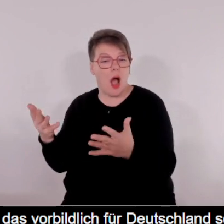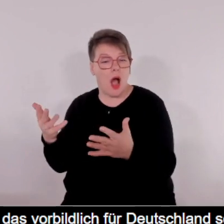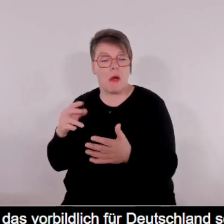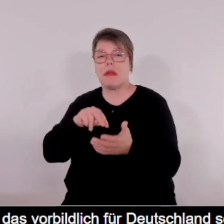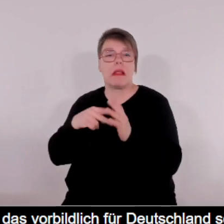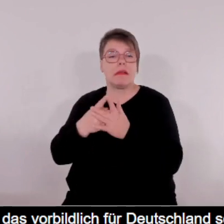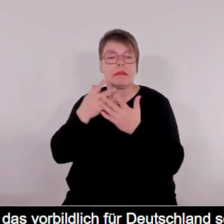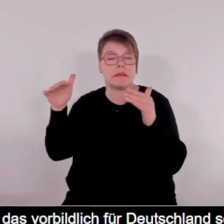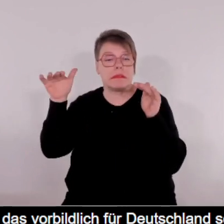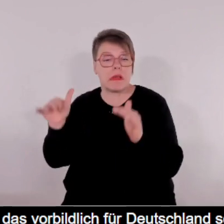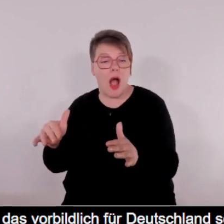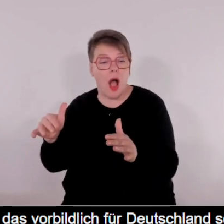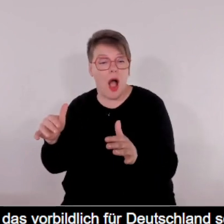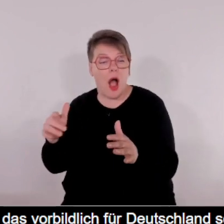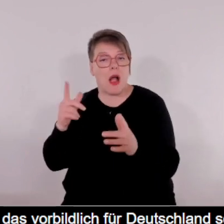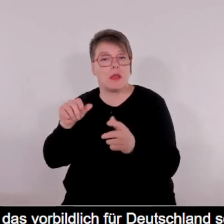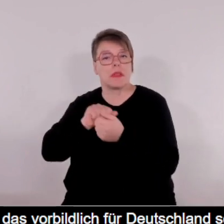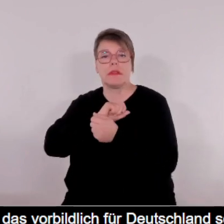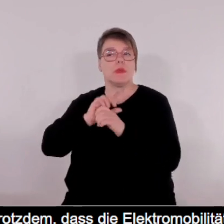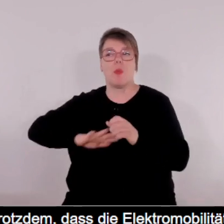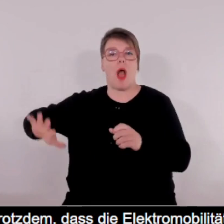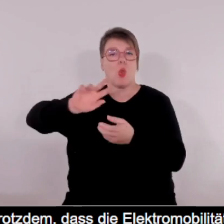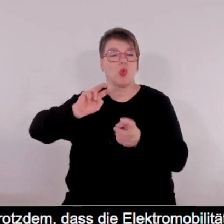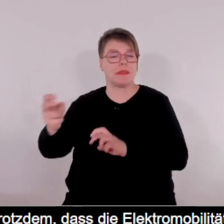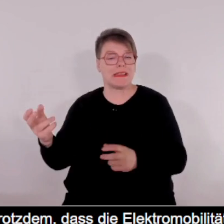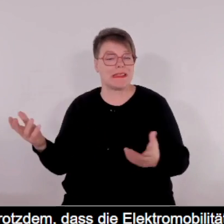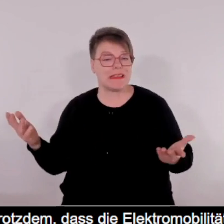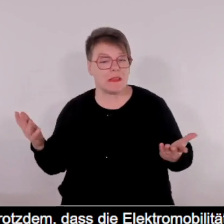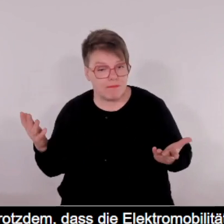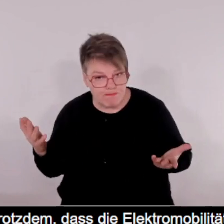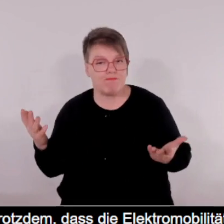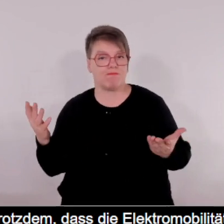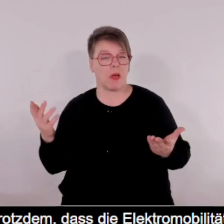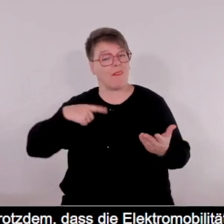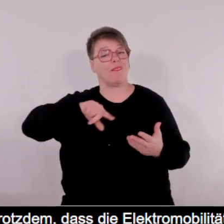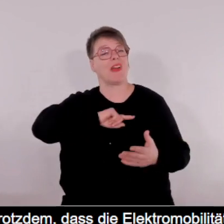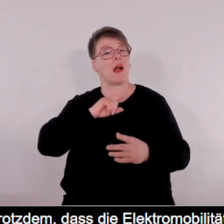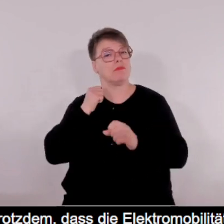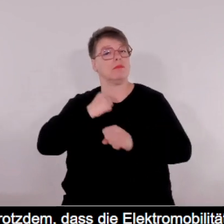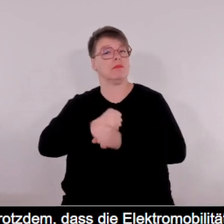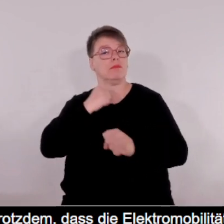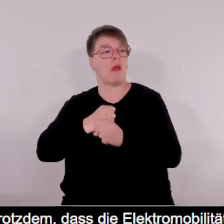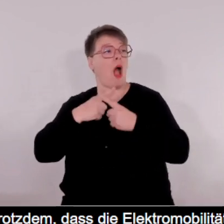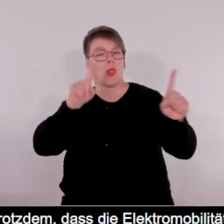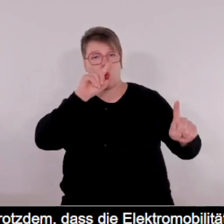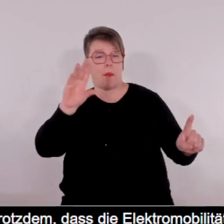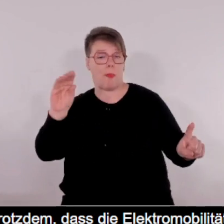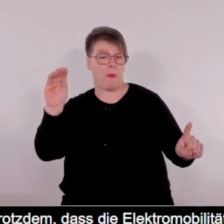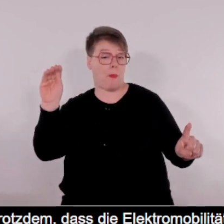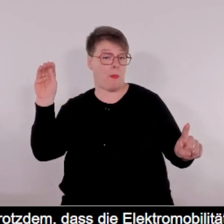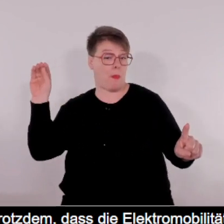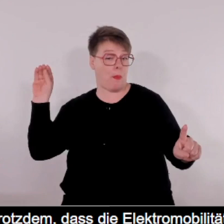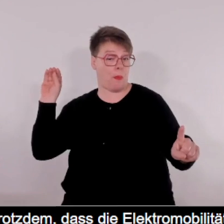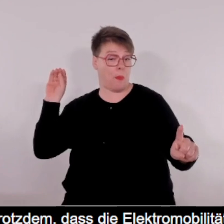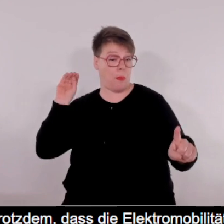Euro Landesmitteln mittlerweile dann Gesamtinvestitionen von 280 Millionen Euro auslösen, um